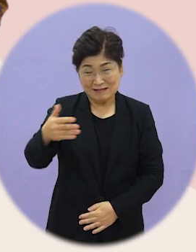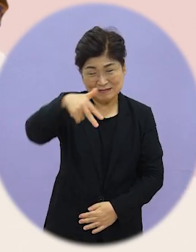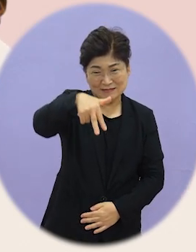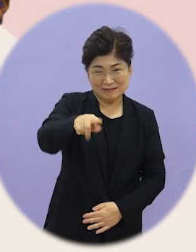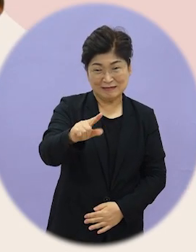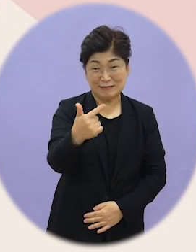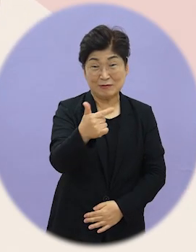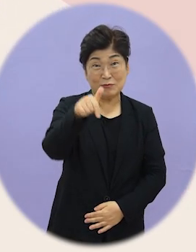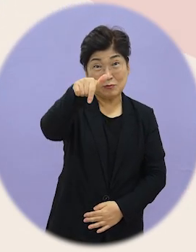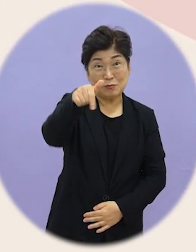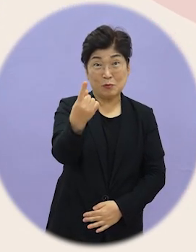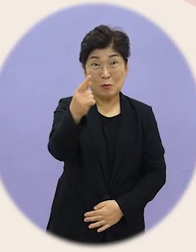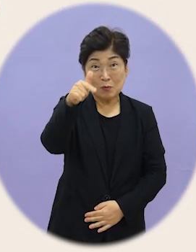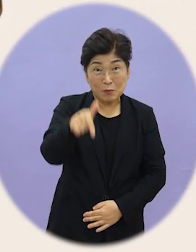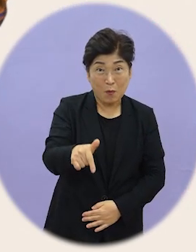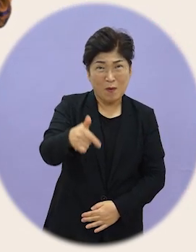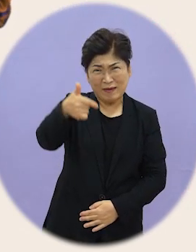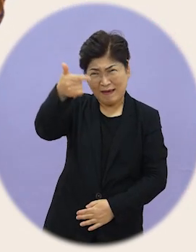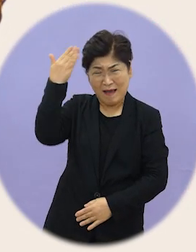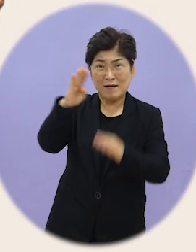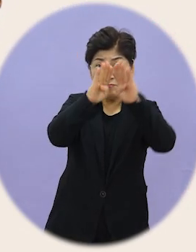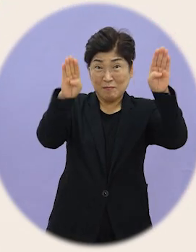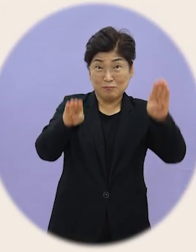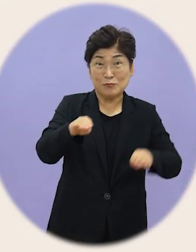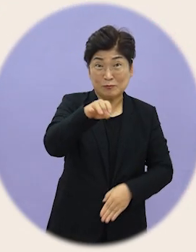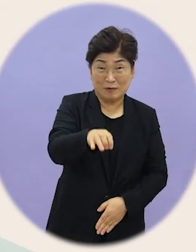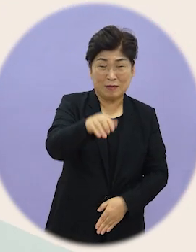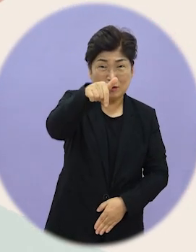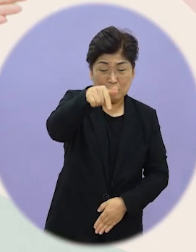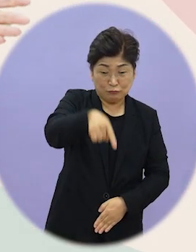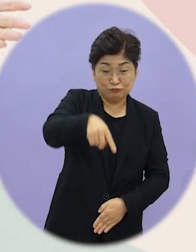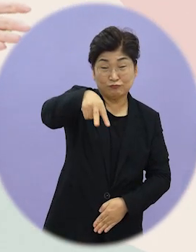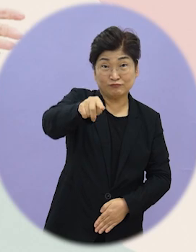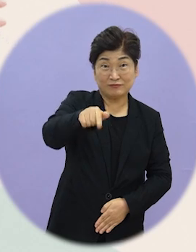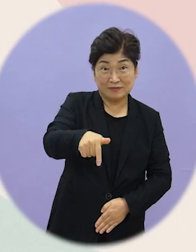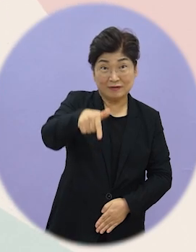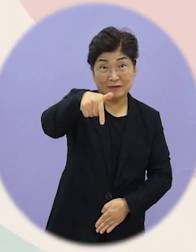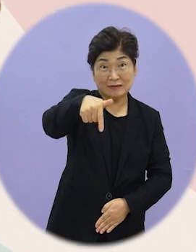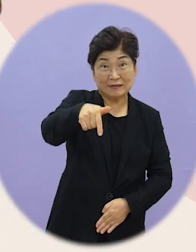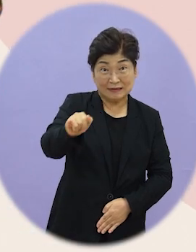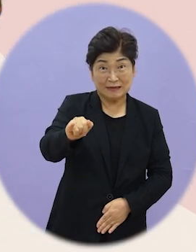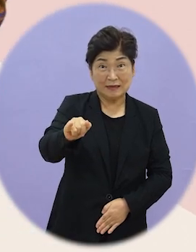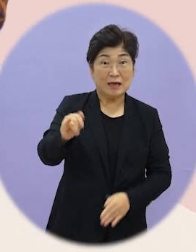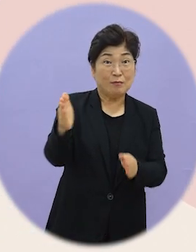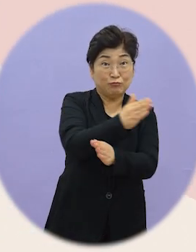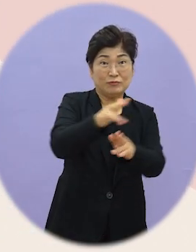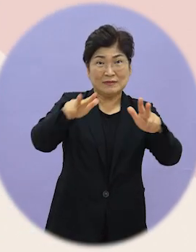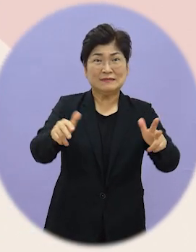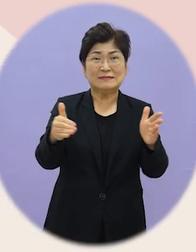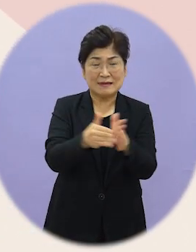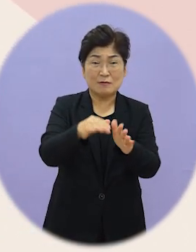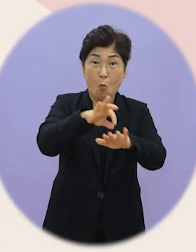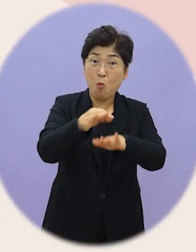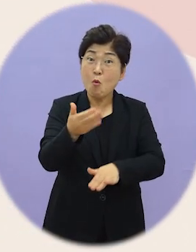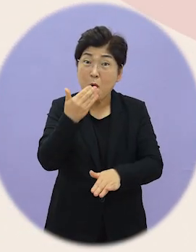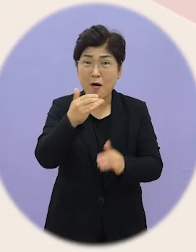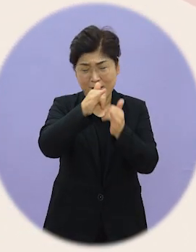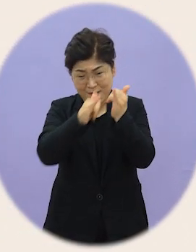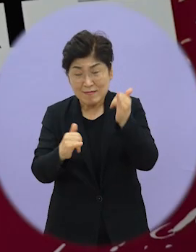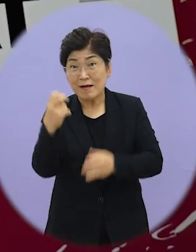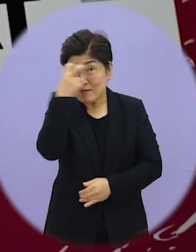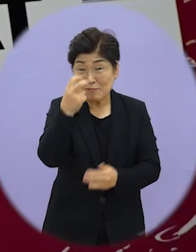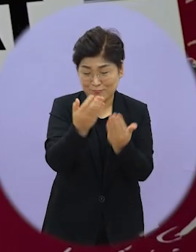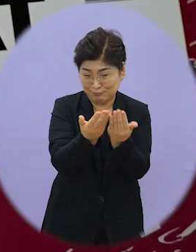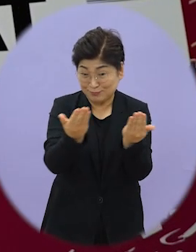있습니다. 경기 연천 전곡선사박물관에서는 구석기 시대부터 지금까지의 인류 육신 역사에 대해